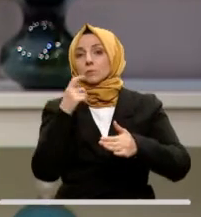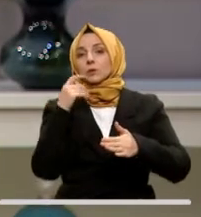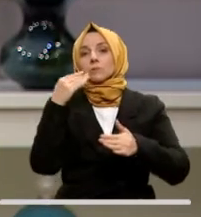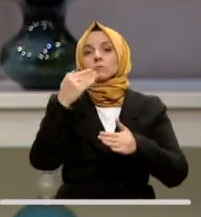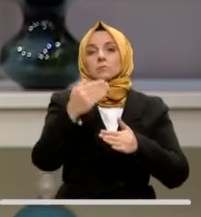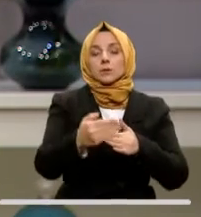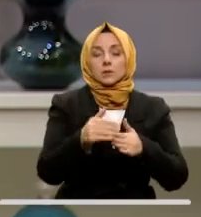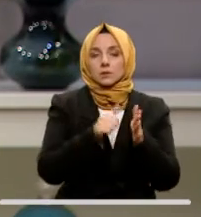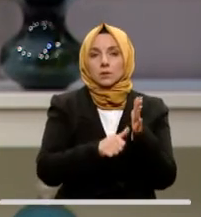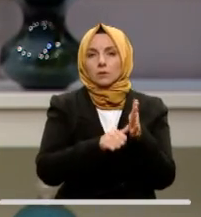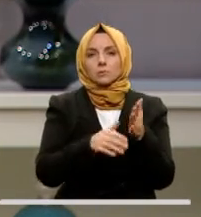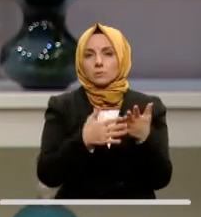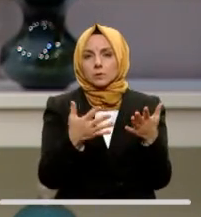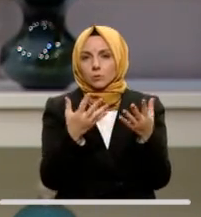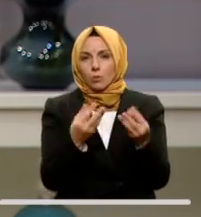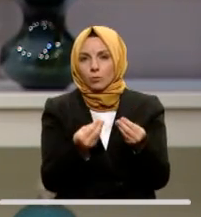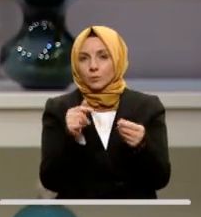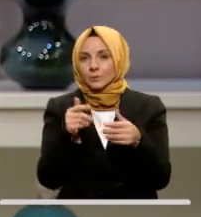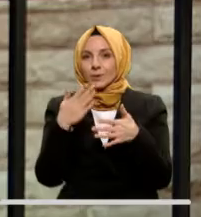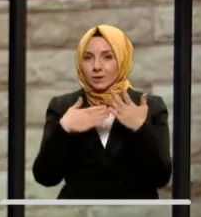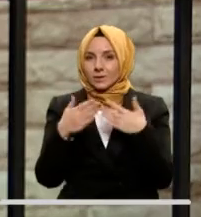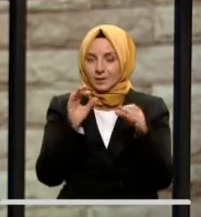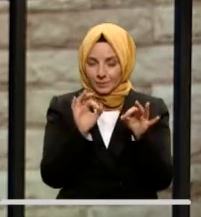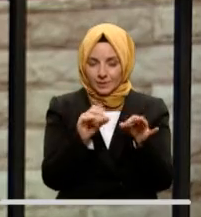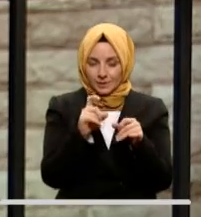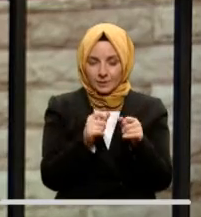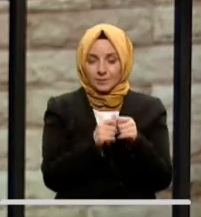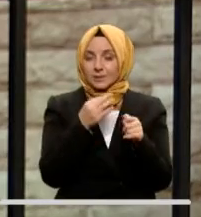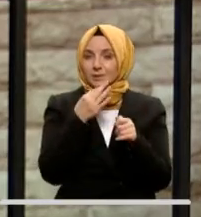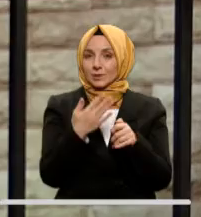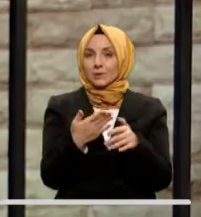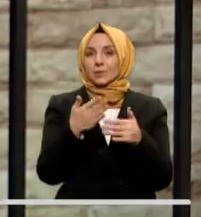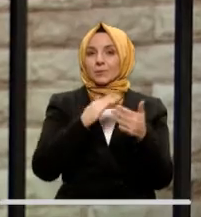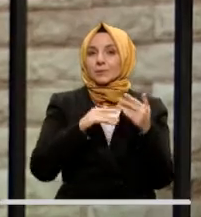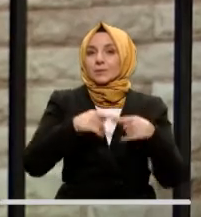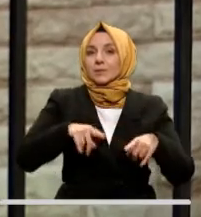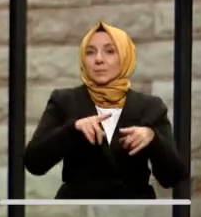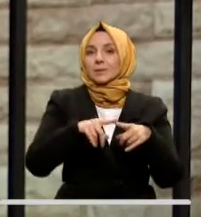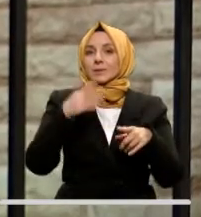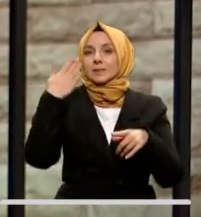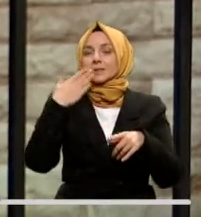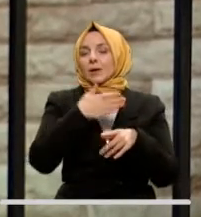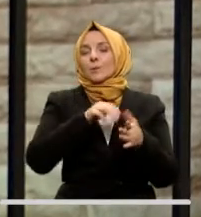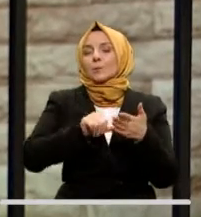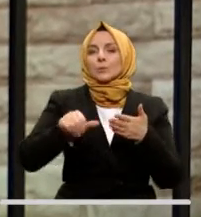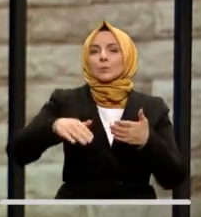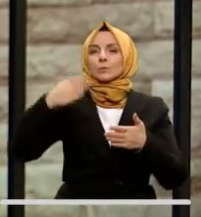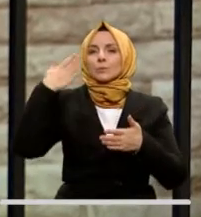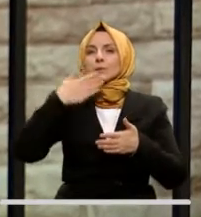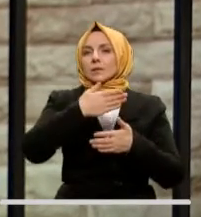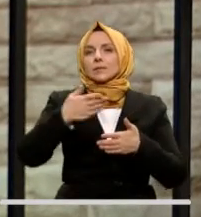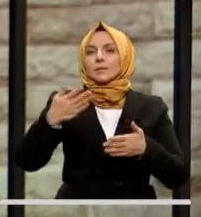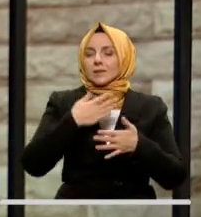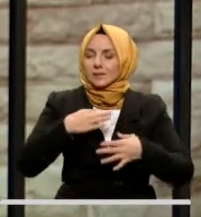ya da takvim diliyle birazcık belki anlatarak başlayabiliriz teşekkür ediyorum Öncelikle bizleri izleyen bütün seyircilerimiz i saygı ve